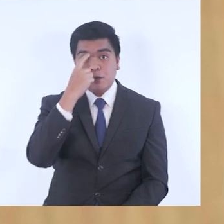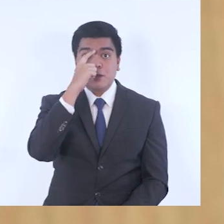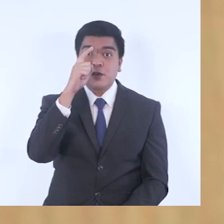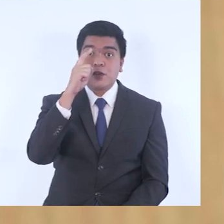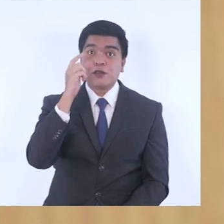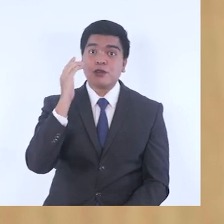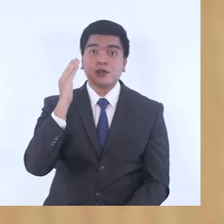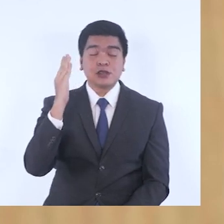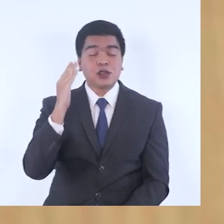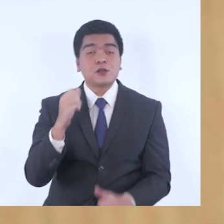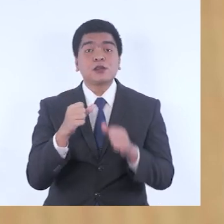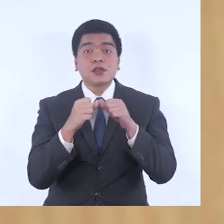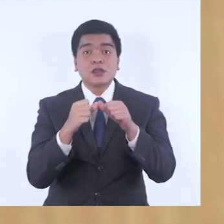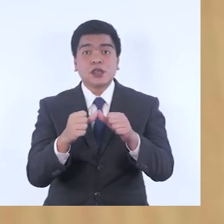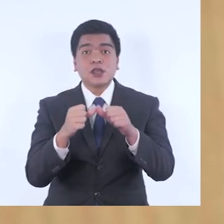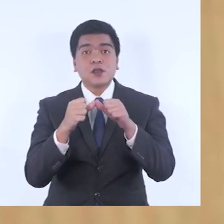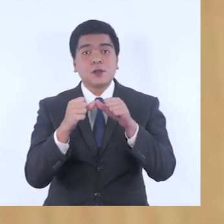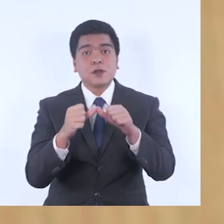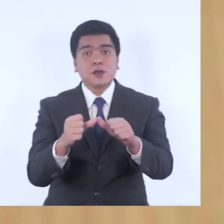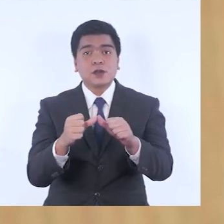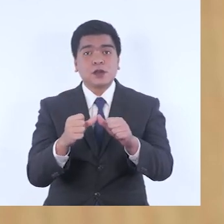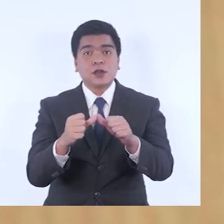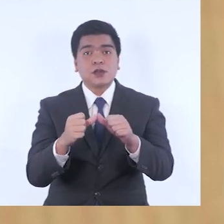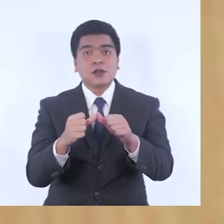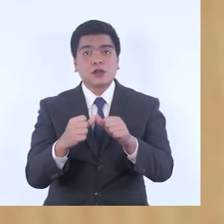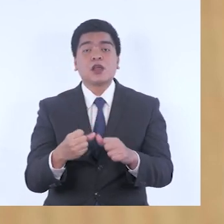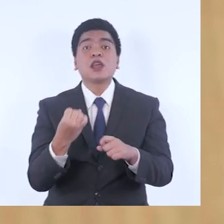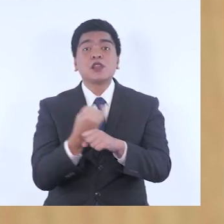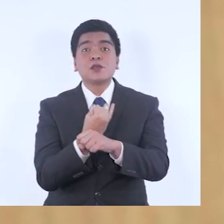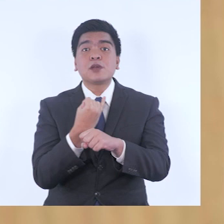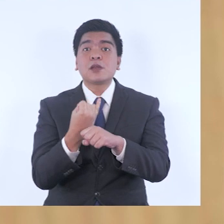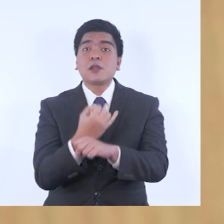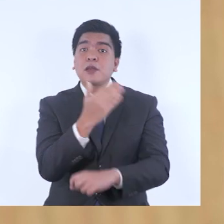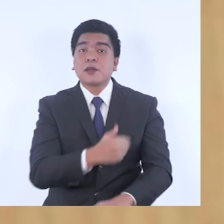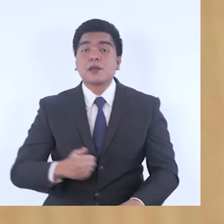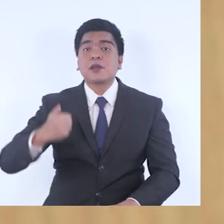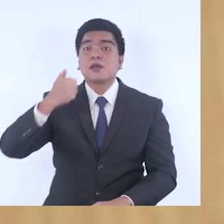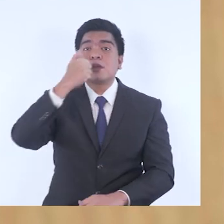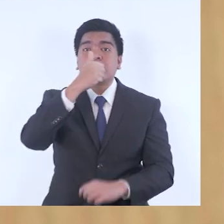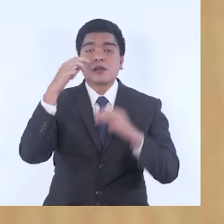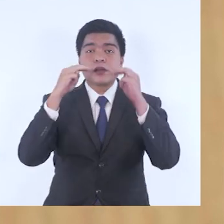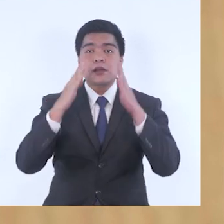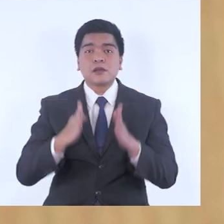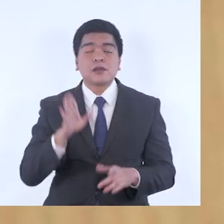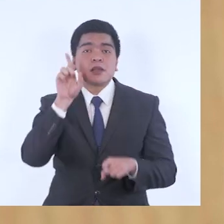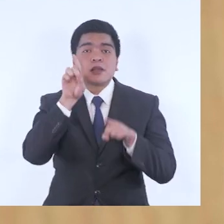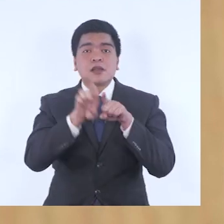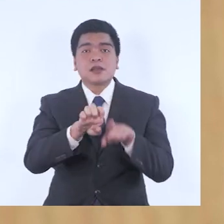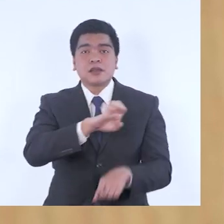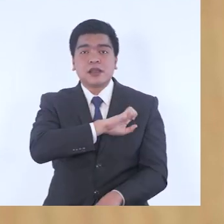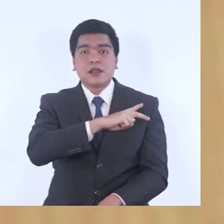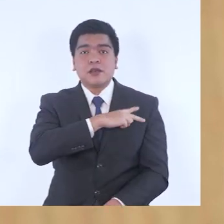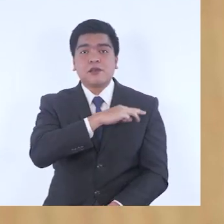patuloy na pagkasangkapan niya sa ating tagapamahalang pangkalahatan, ang kapatid na Eduardo V.